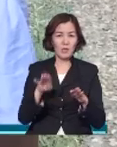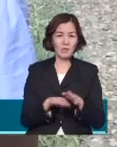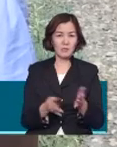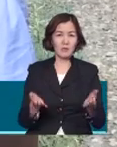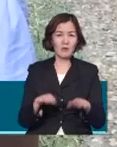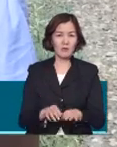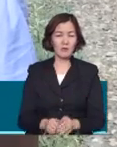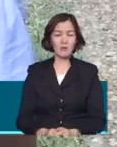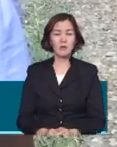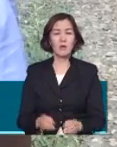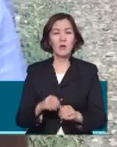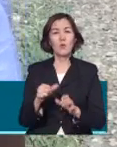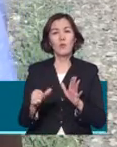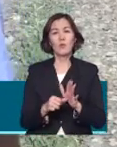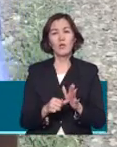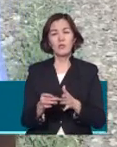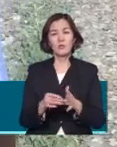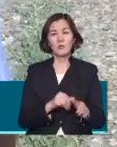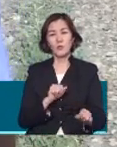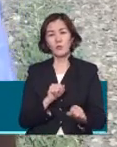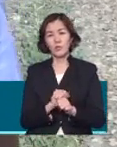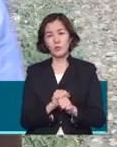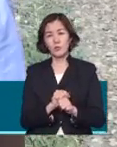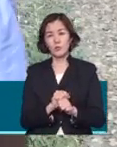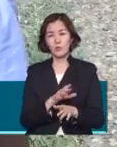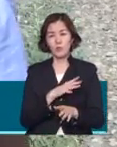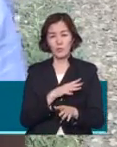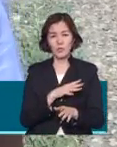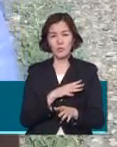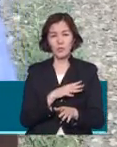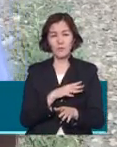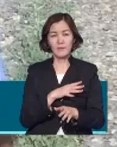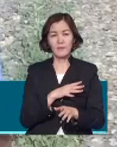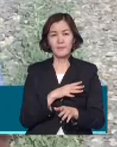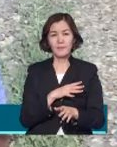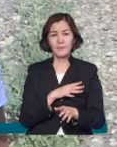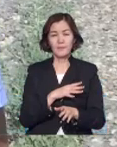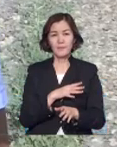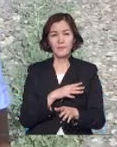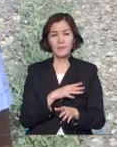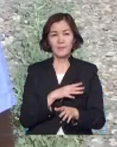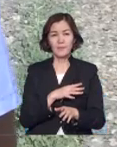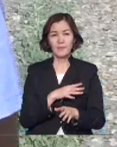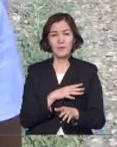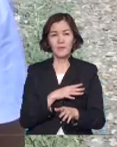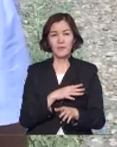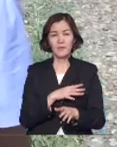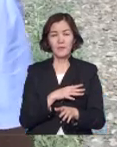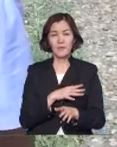16 шұғыл түзеу орын алған. Ол дегеніміз мал басуды болдырмау